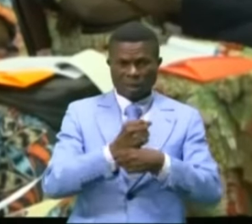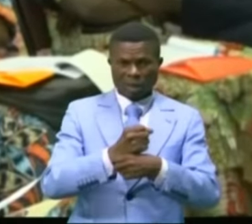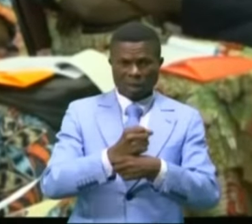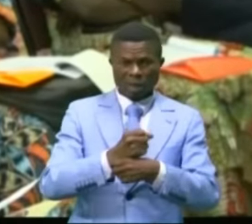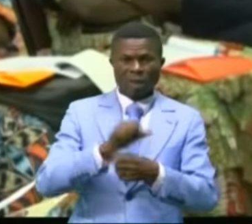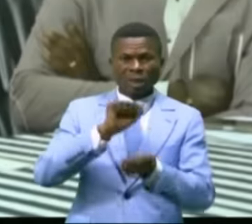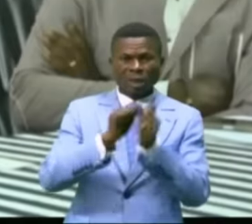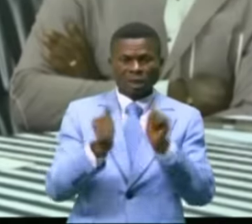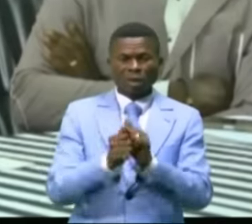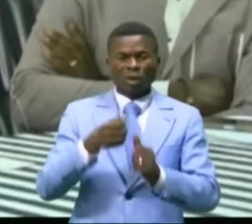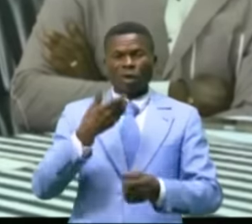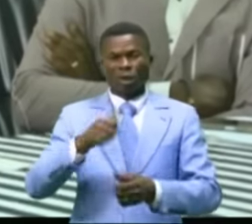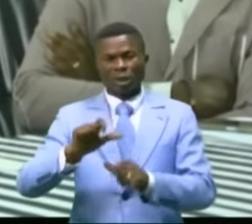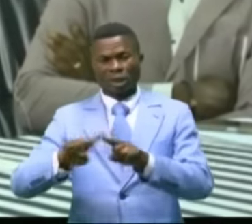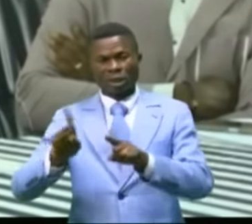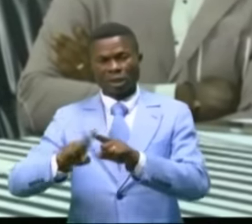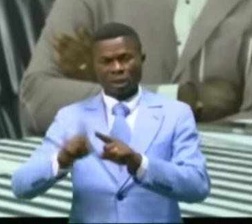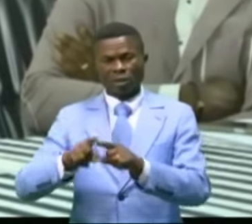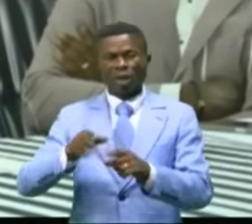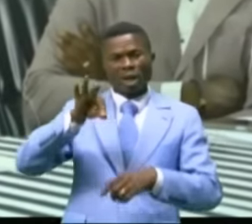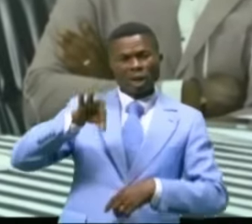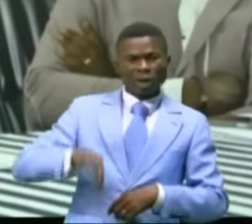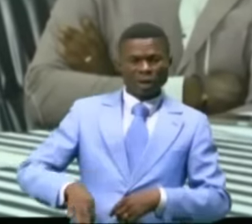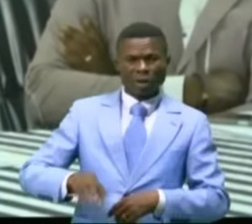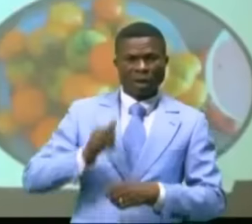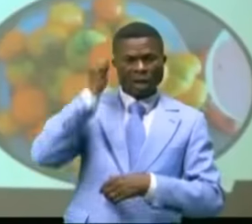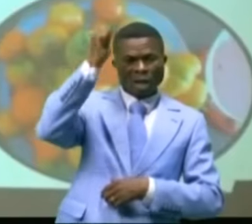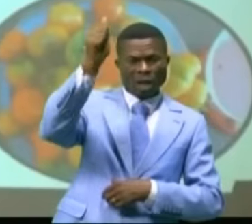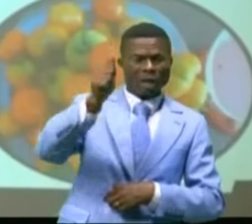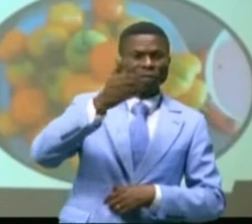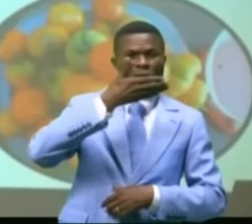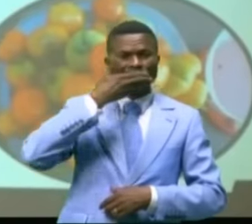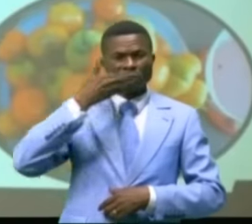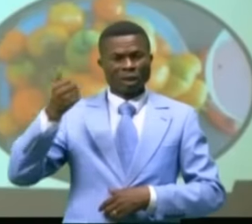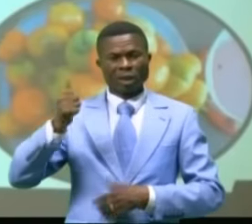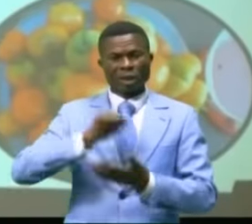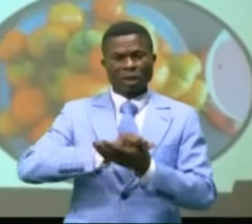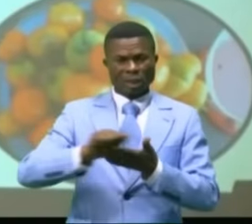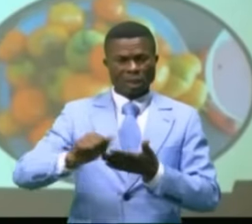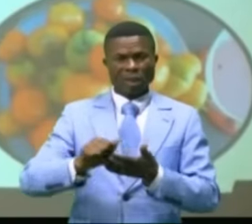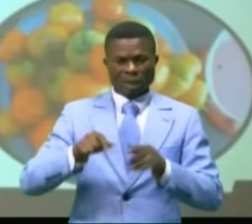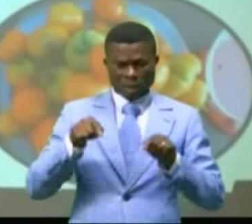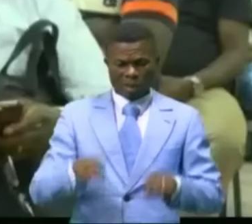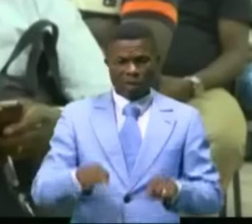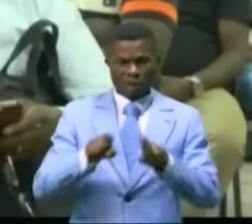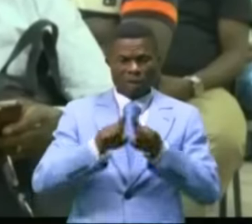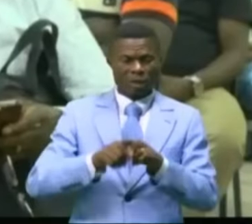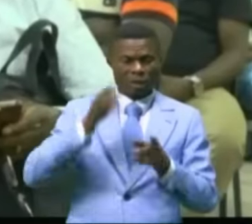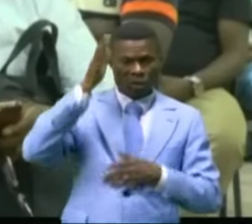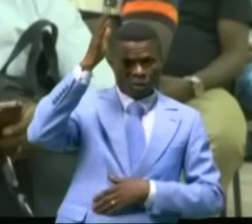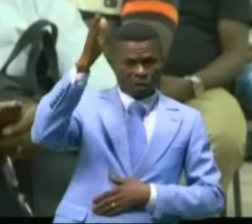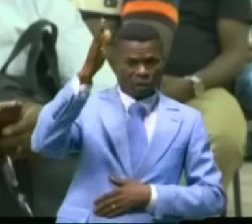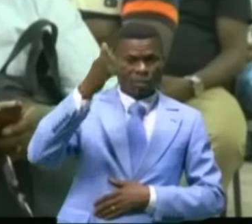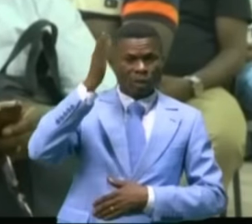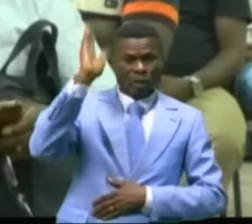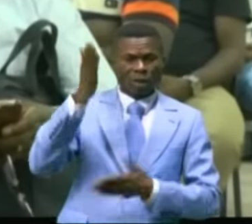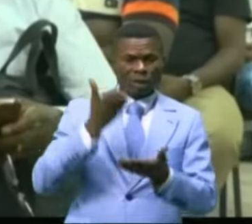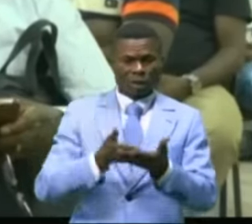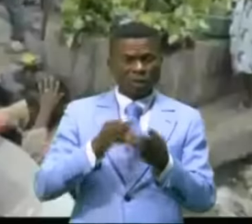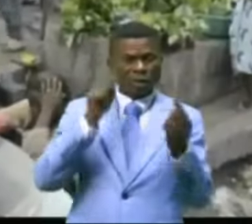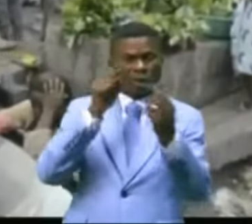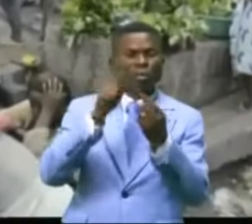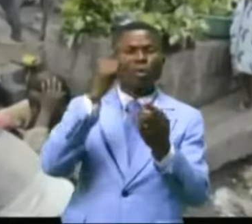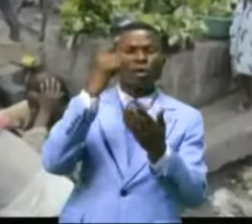des alternatives en faveur d'un avenir sain » pour les générations actuelles et futures. Cette conférence a pour